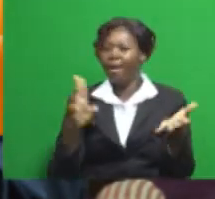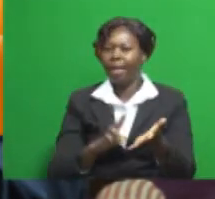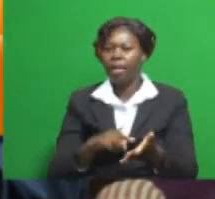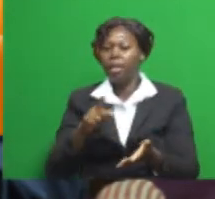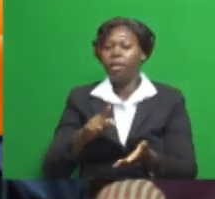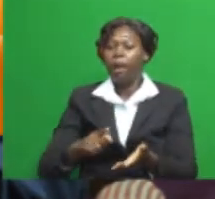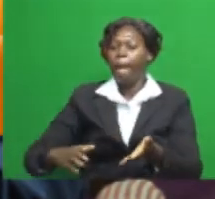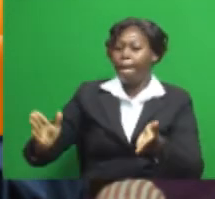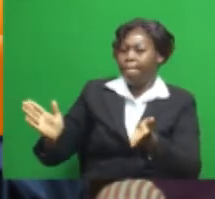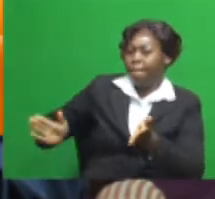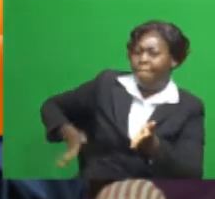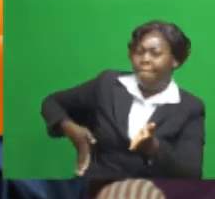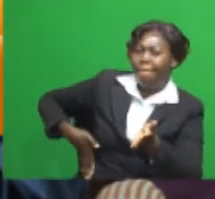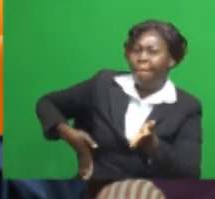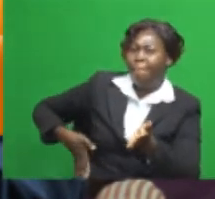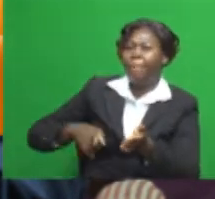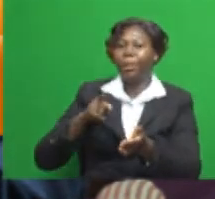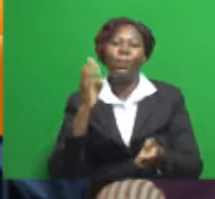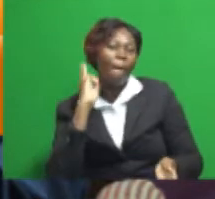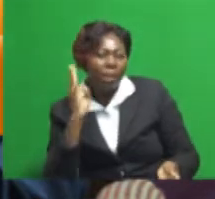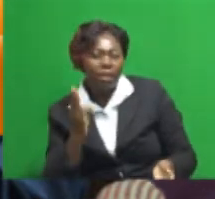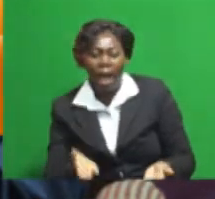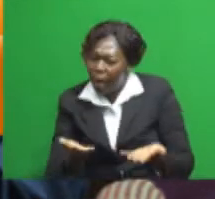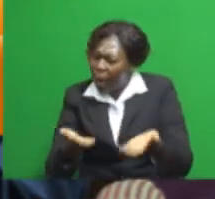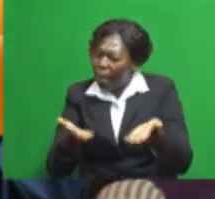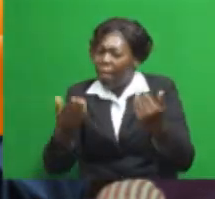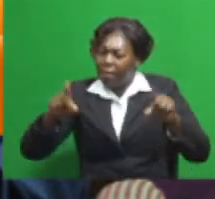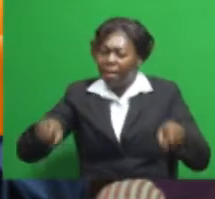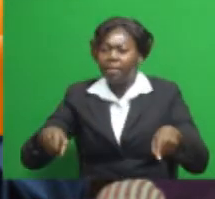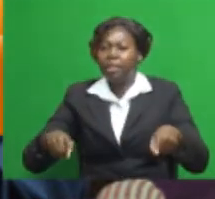parutivi ndokumumutsa achiti muka ukurumidze. Ipapo